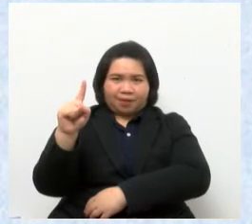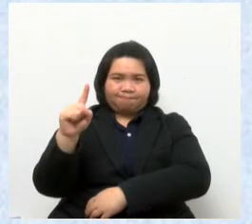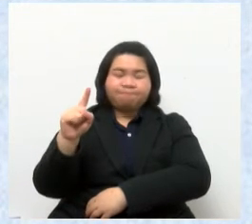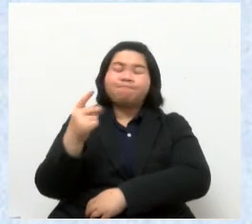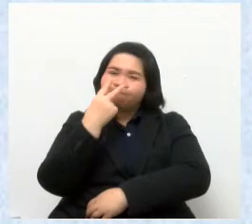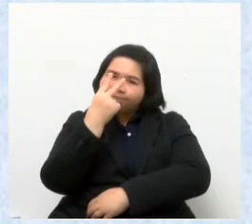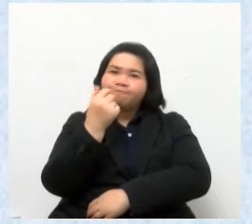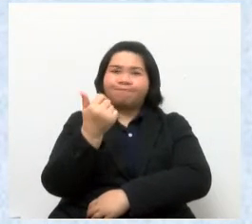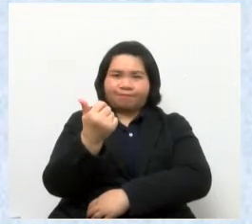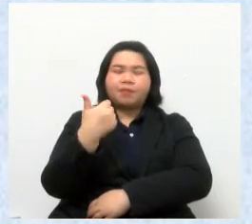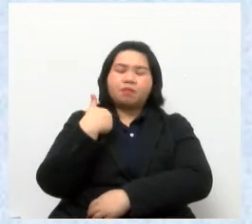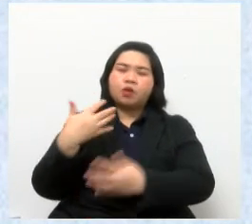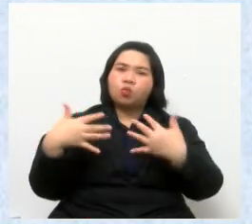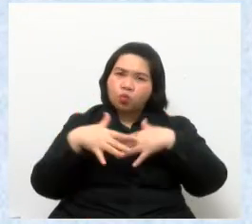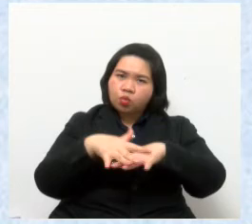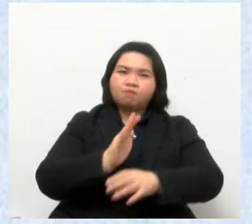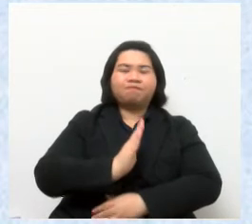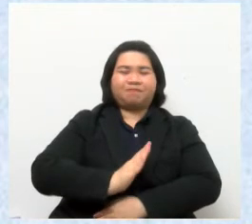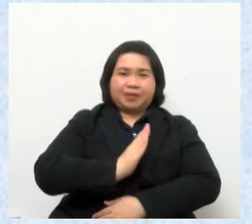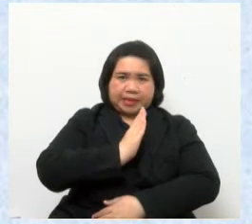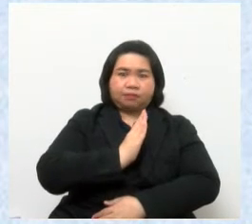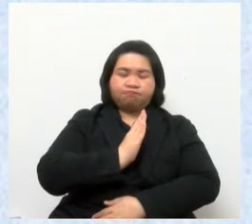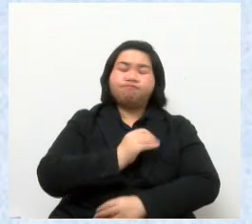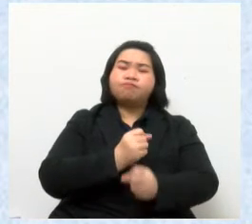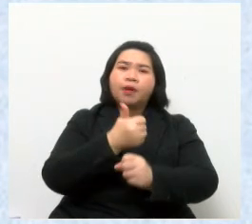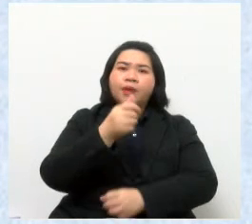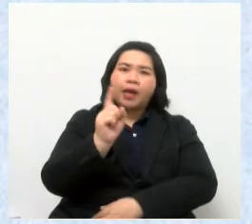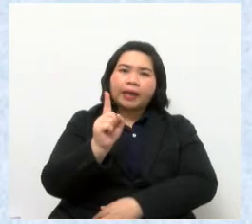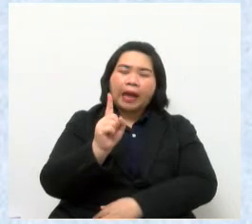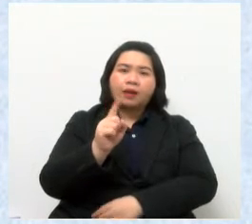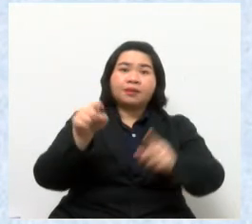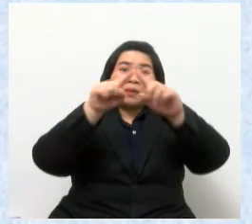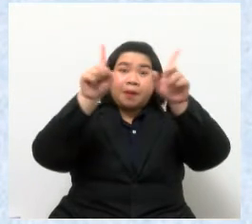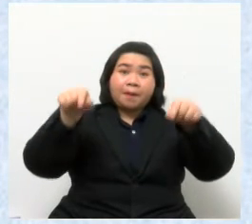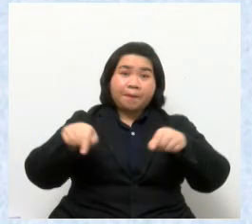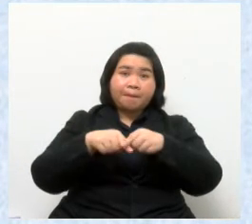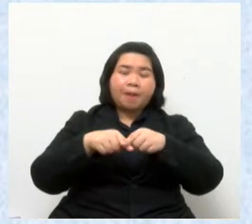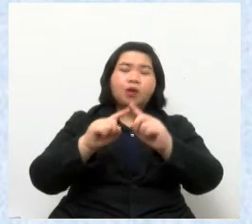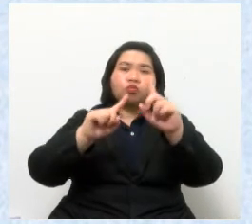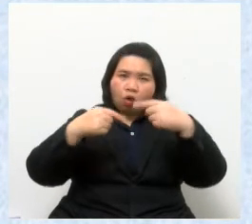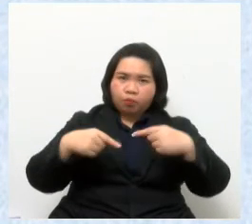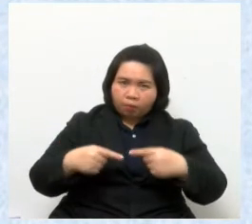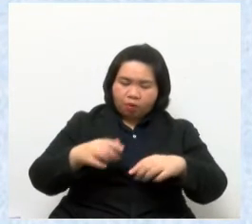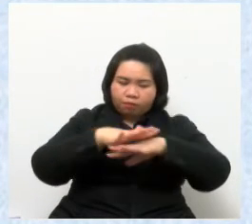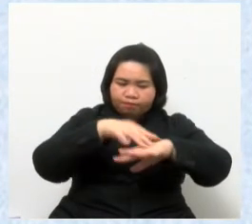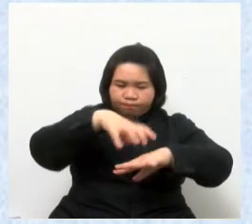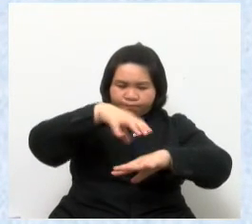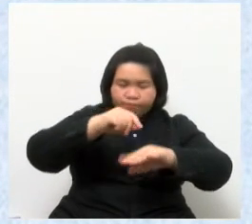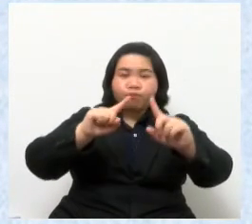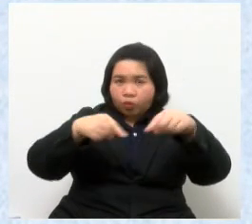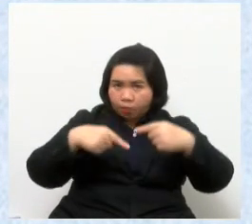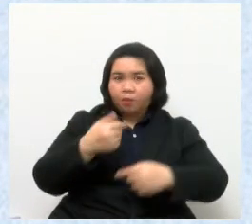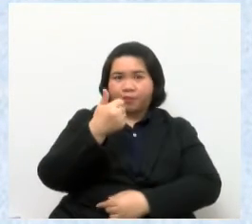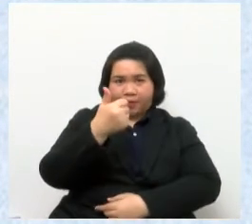ชิญทุกท่านได้ร่วมกันเป็นเกียรติในการครั้งนี้สามารถที่จะส่งแบบตอบรับเข้าร่วมงานกันได้นะคะที่ QR code ที่ขึ้นอยู่หน้าจอณขณะ